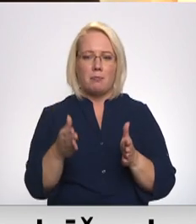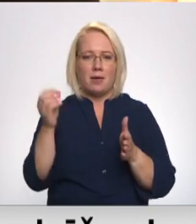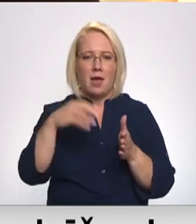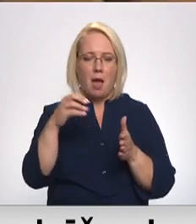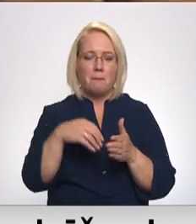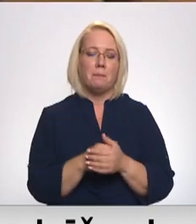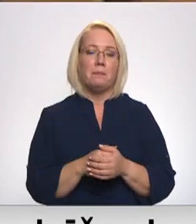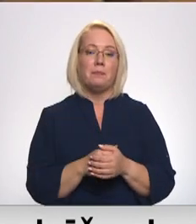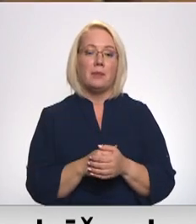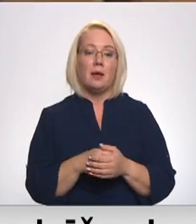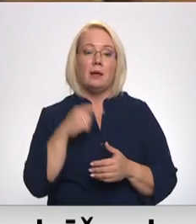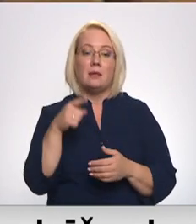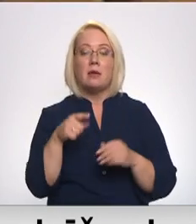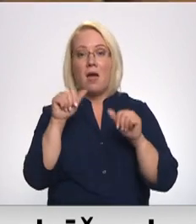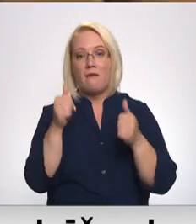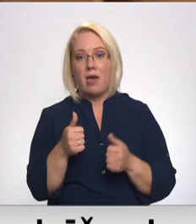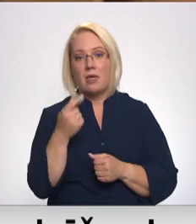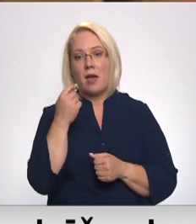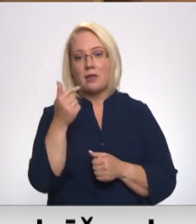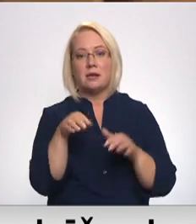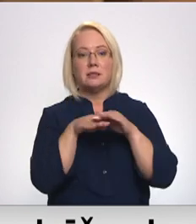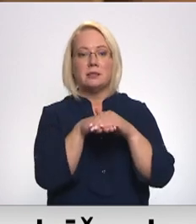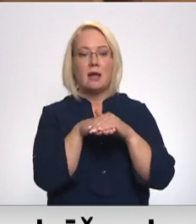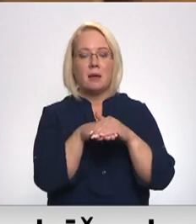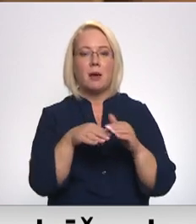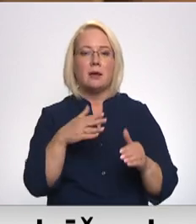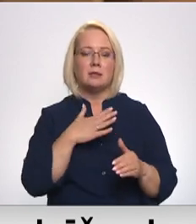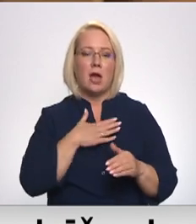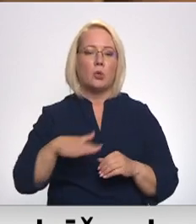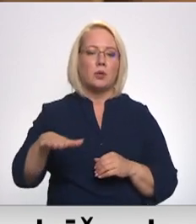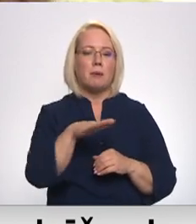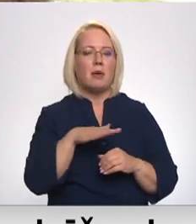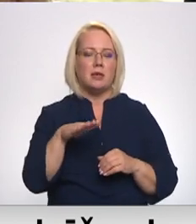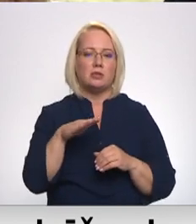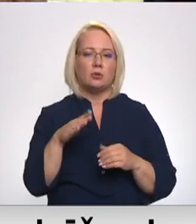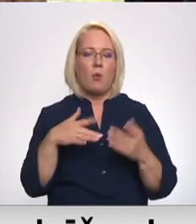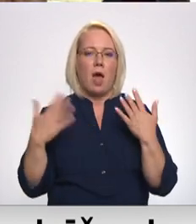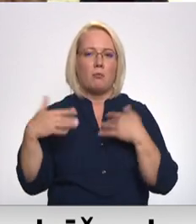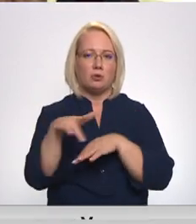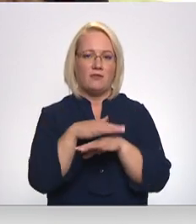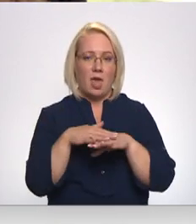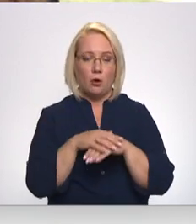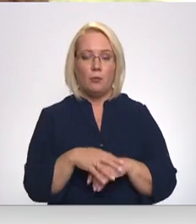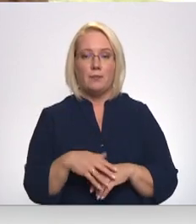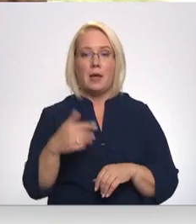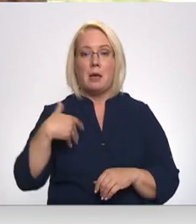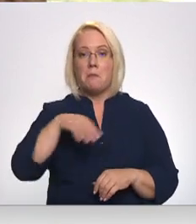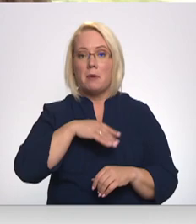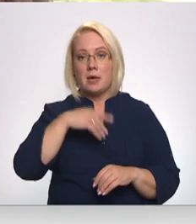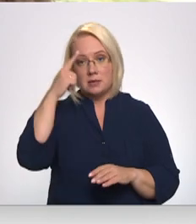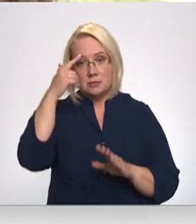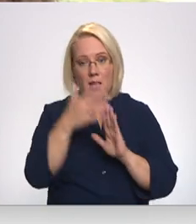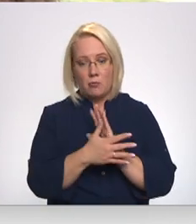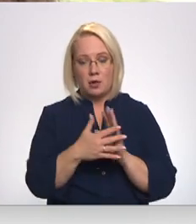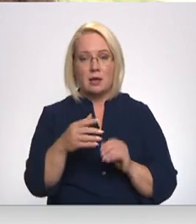Un nu, tādā veidā gandrīz tā kā saglabājam tādu ģimeznisku atmosfēru. Mēs saprotam, ka uzņēmumiem nu, nav